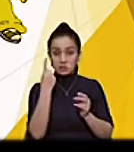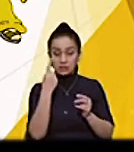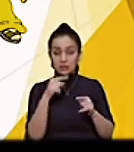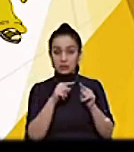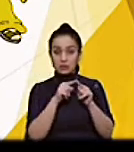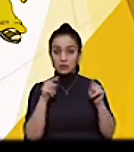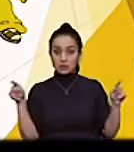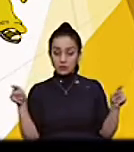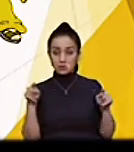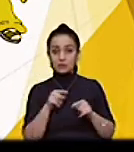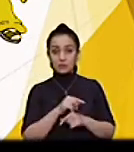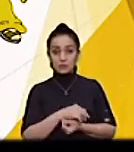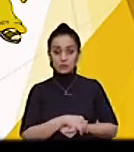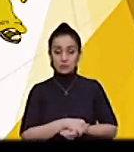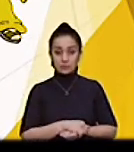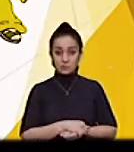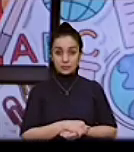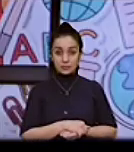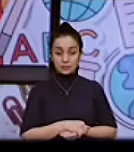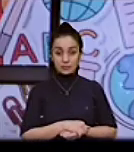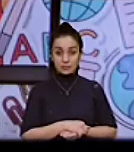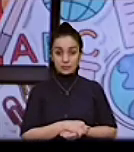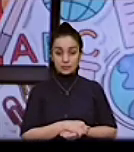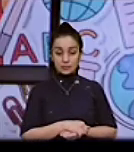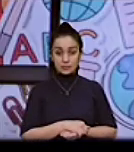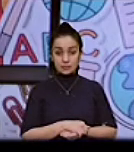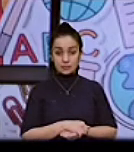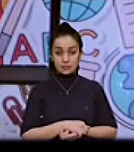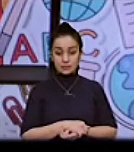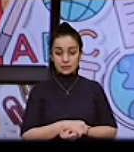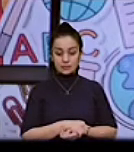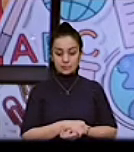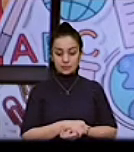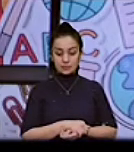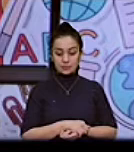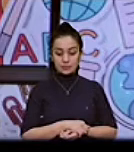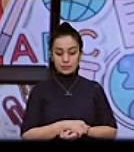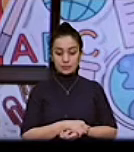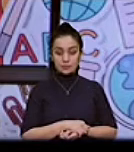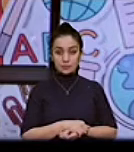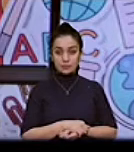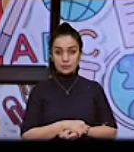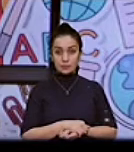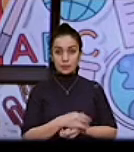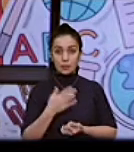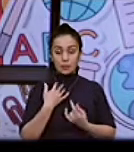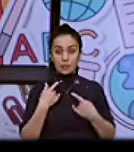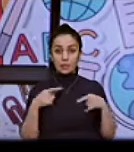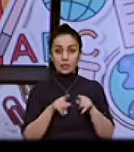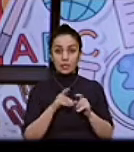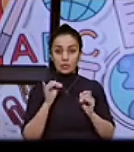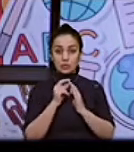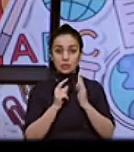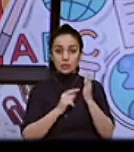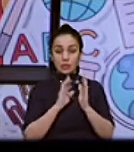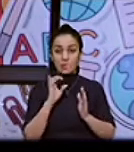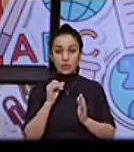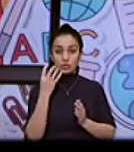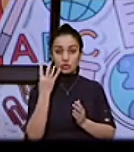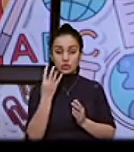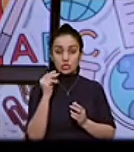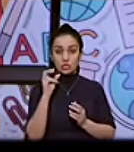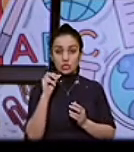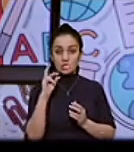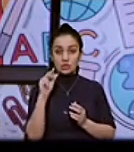ребята, один отрезок. Следующий отрезок, ребята, мы также делим